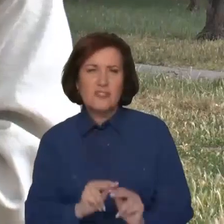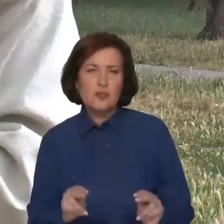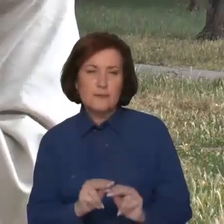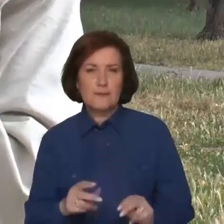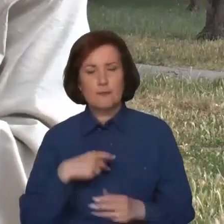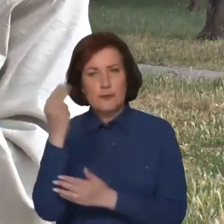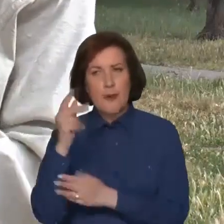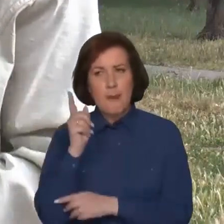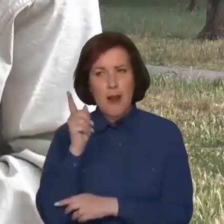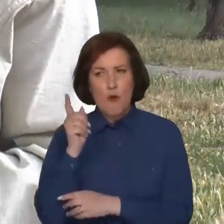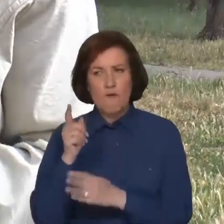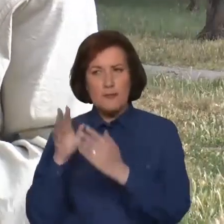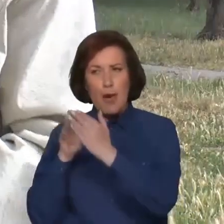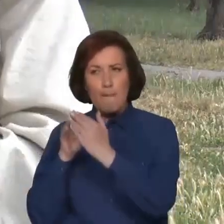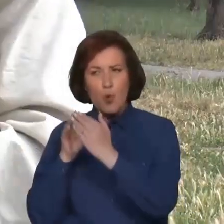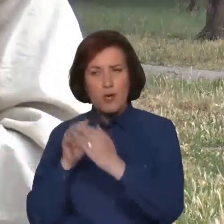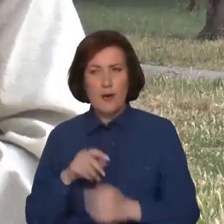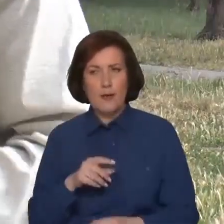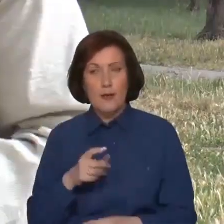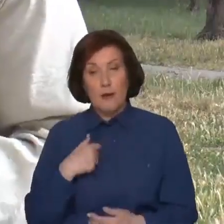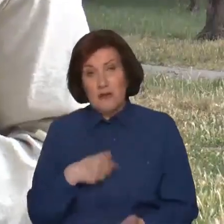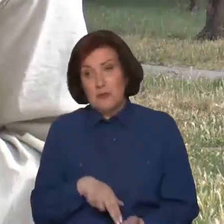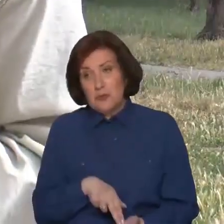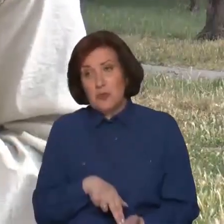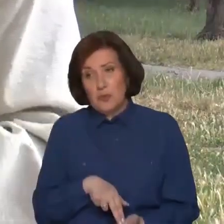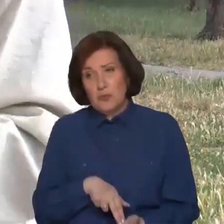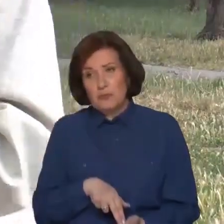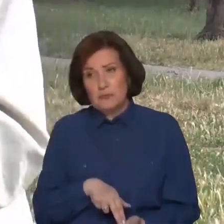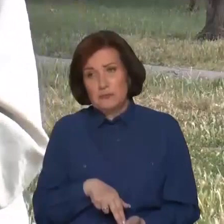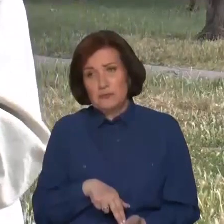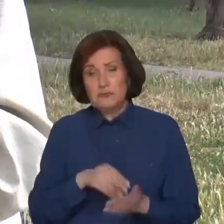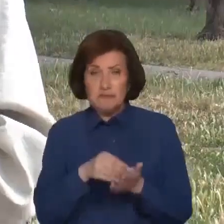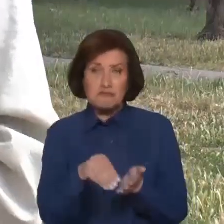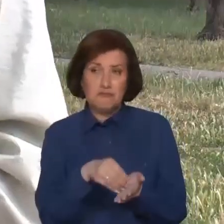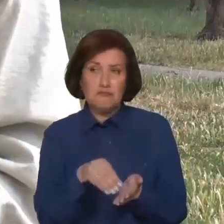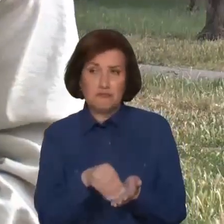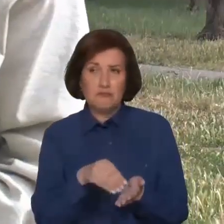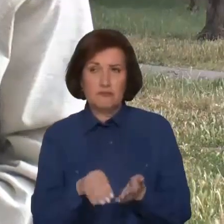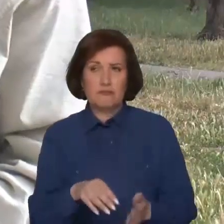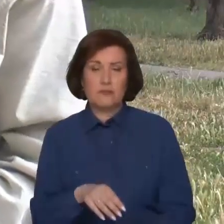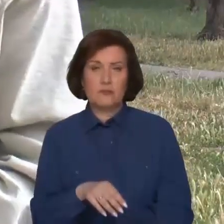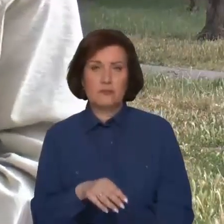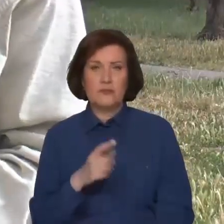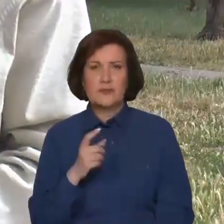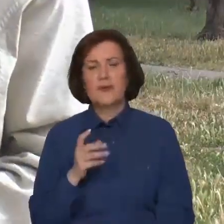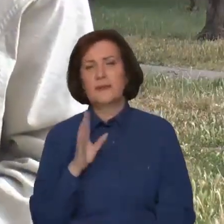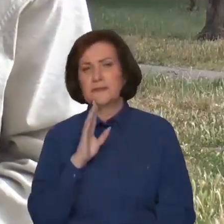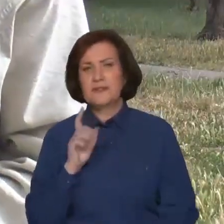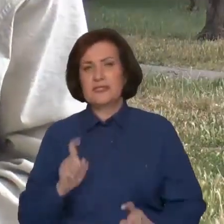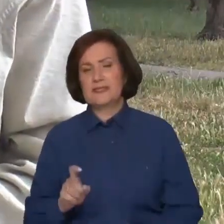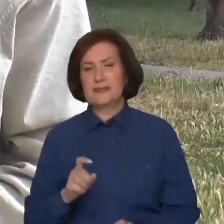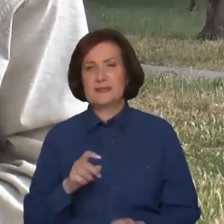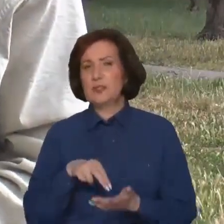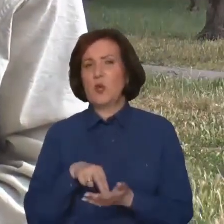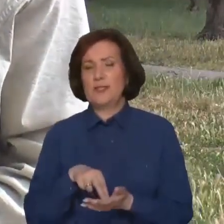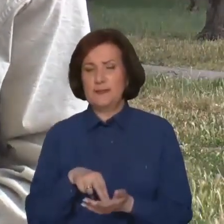вчителька, що намальована на муралі. А я ж стою собі, там скупляюся, да. А одна там